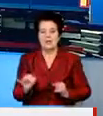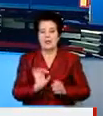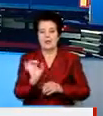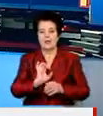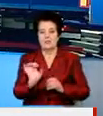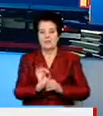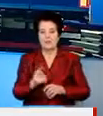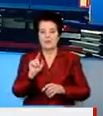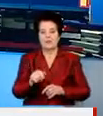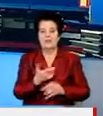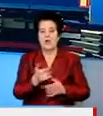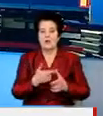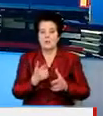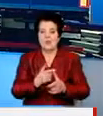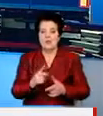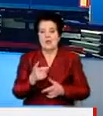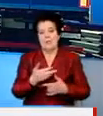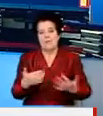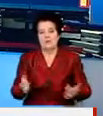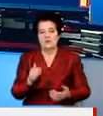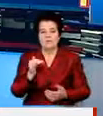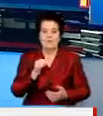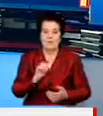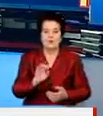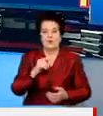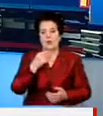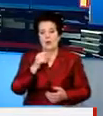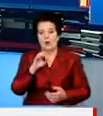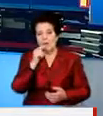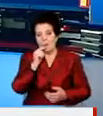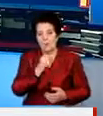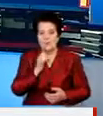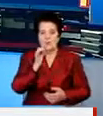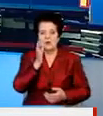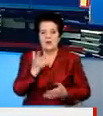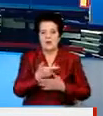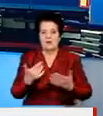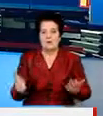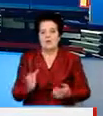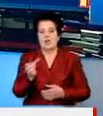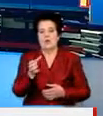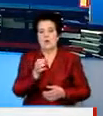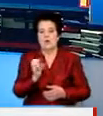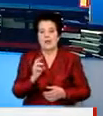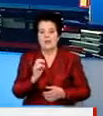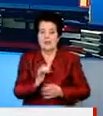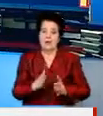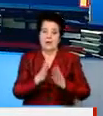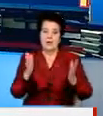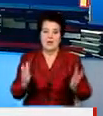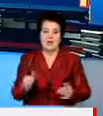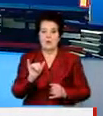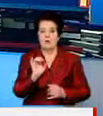spațiul comunitar pentru anumite produse. Unele fructe, grâul, orzul, porumbul, zahărul și chiar alcoolul etilic ar putea ajunge în cantități mai